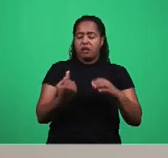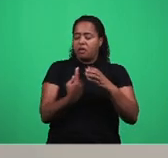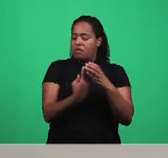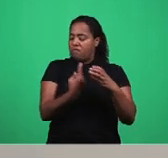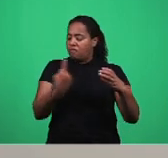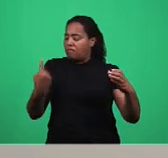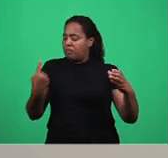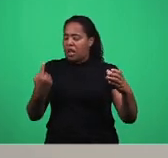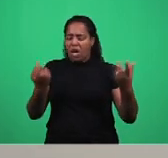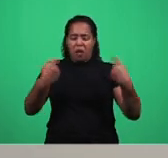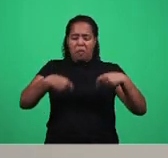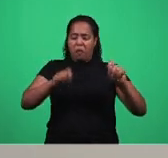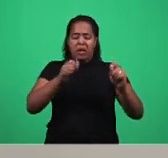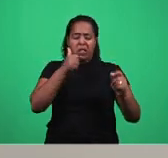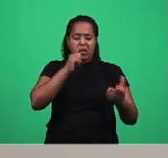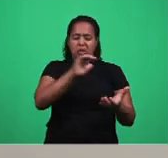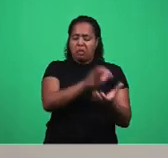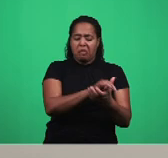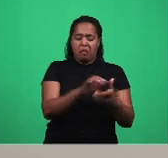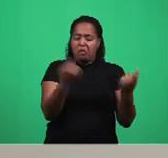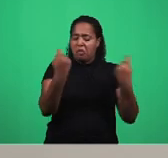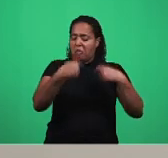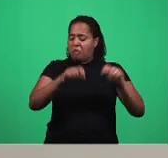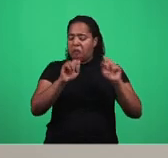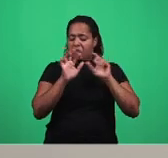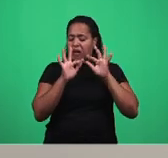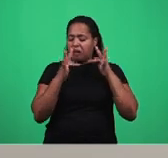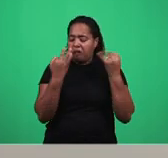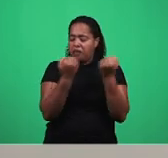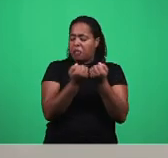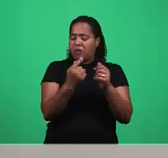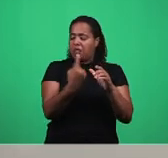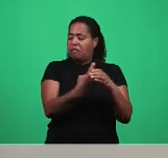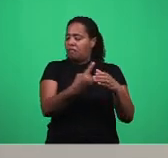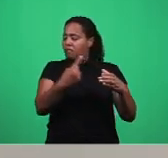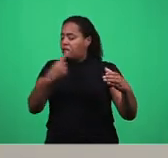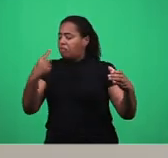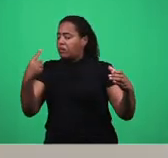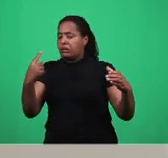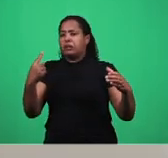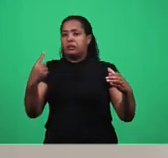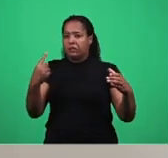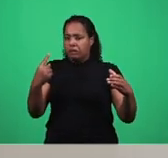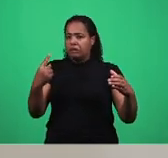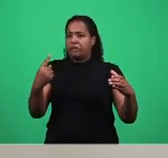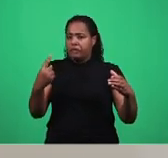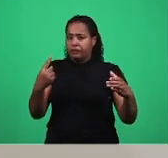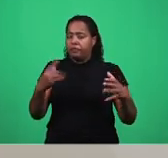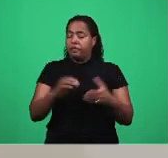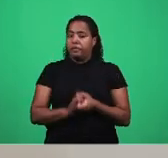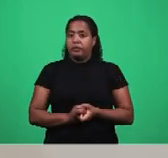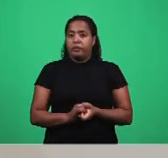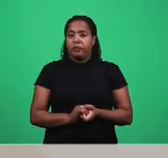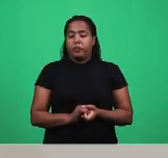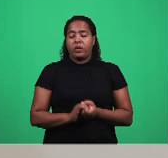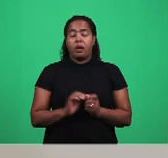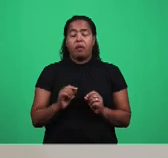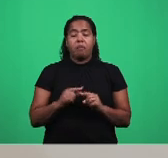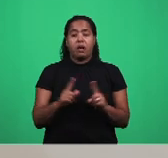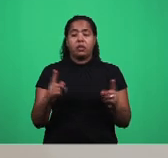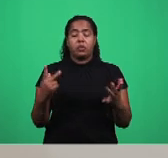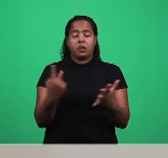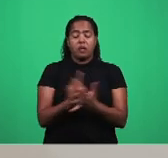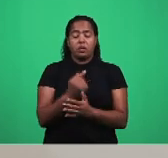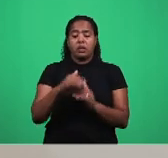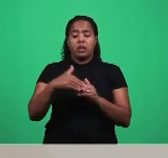d'époux, de famille, en général. Nous parlons cela par rapport à l'Église. Mais ce qui se passe est autour de nous aussi.